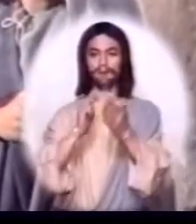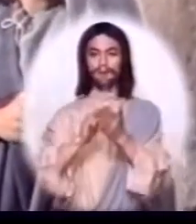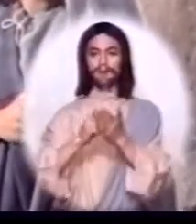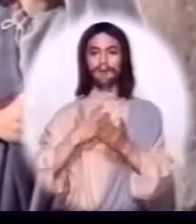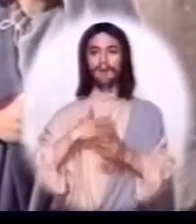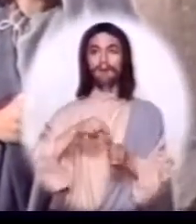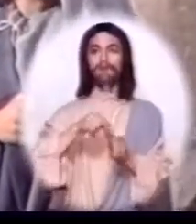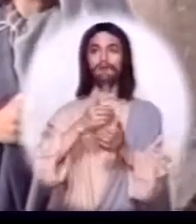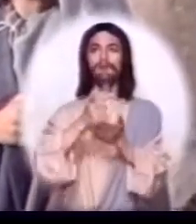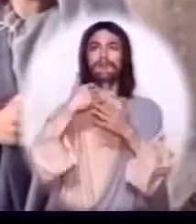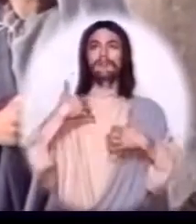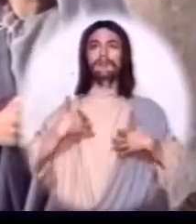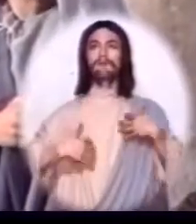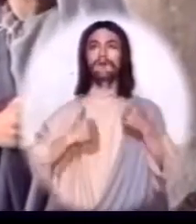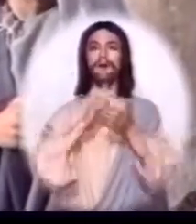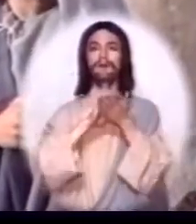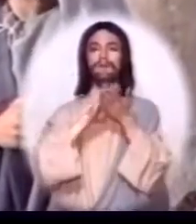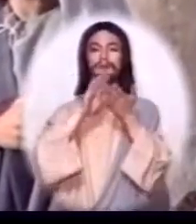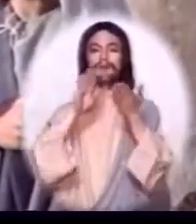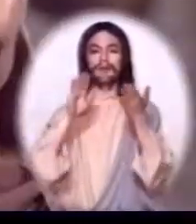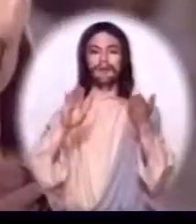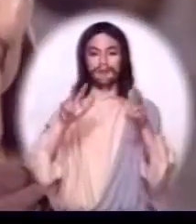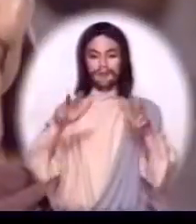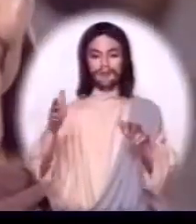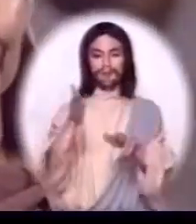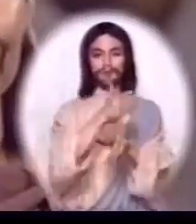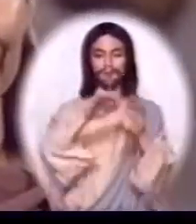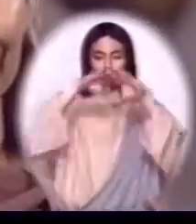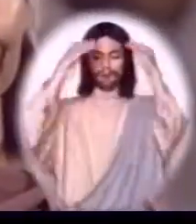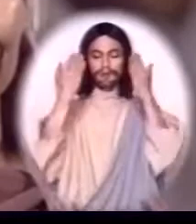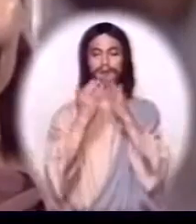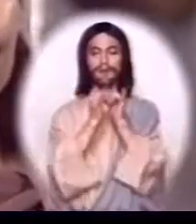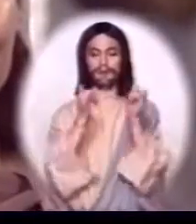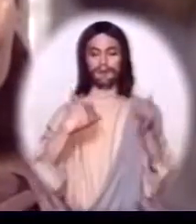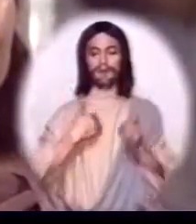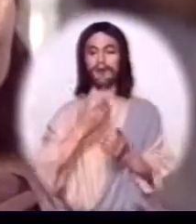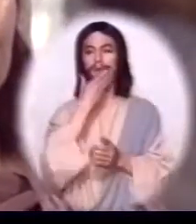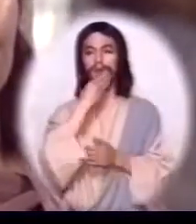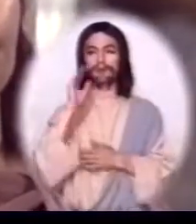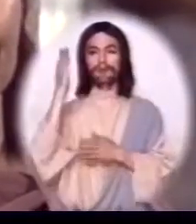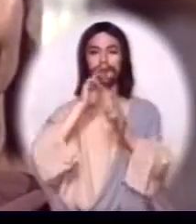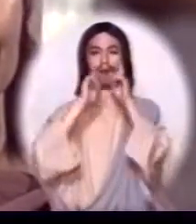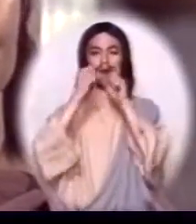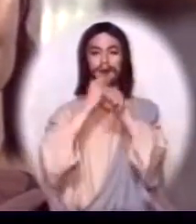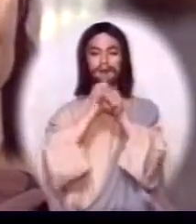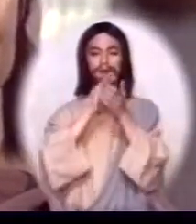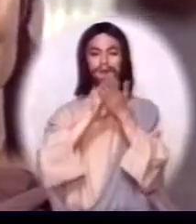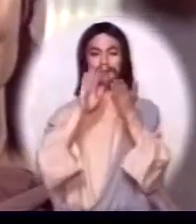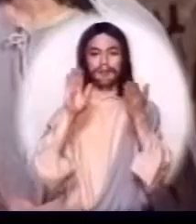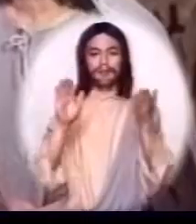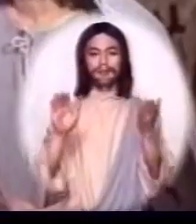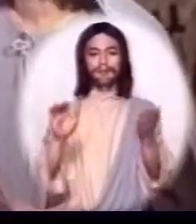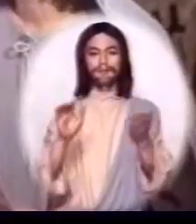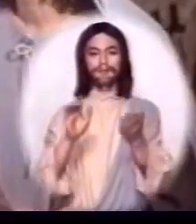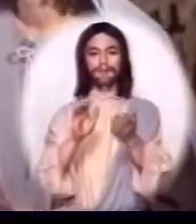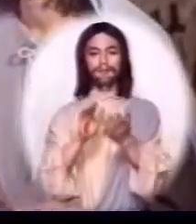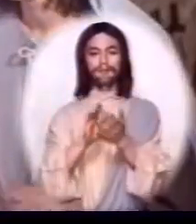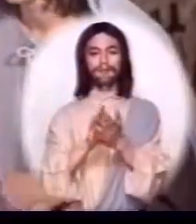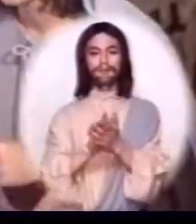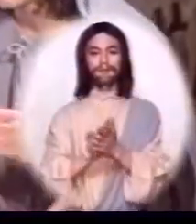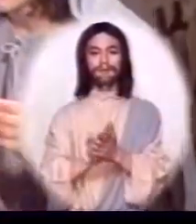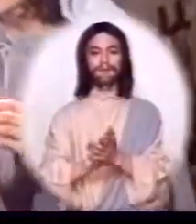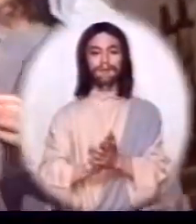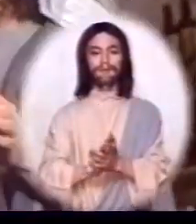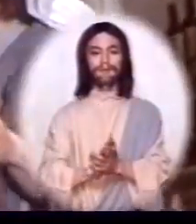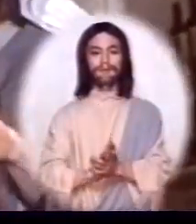마음이 내 구주를 기뻐합니다. 이제부터는 모든 세대가 나를 복되다고 말할 것입니다.